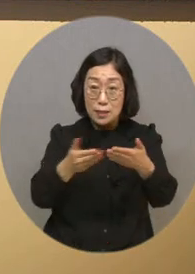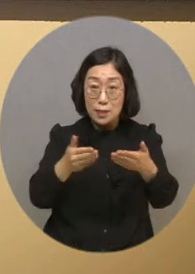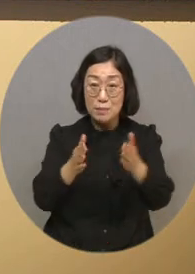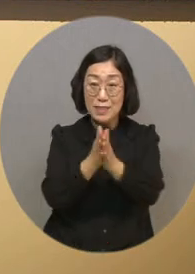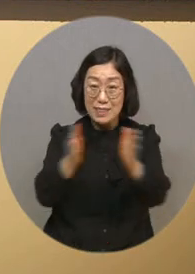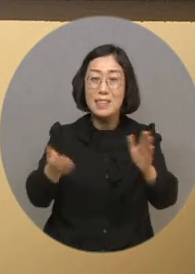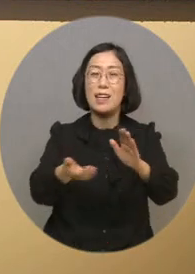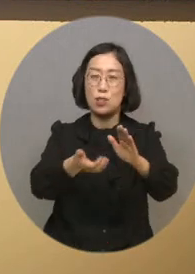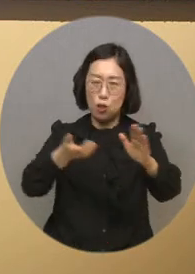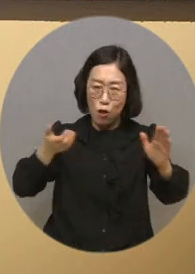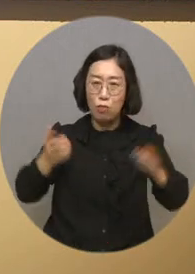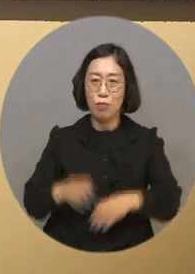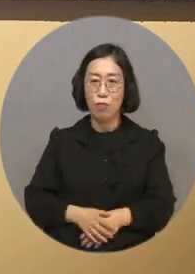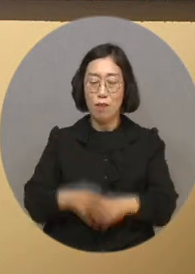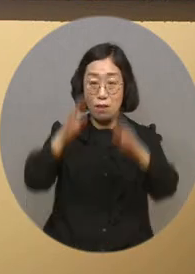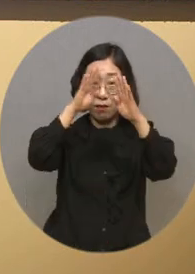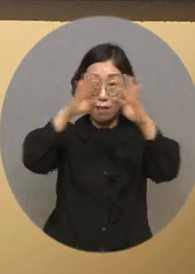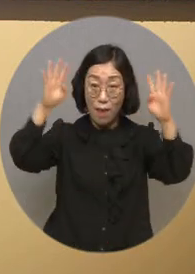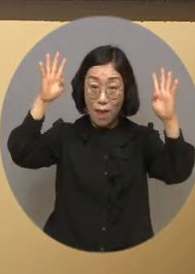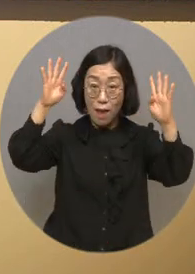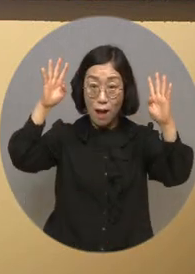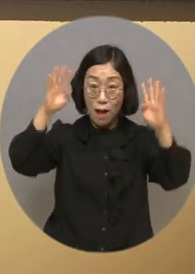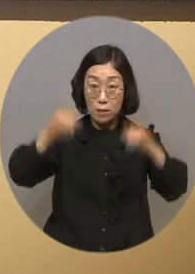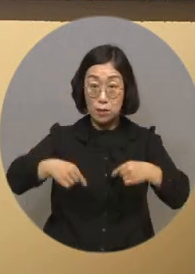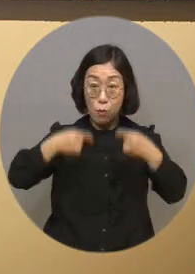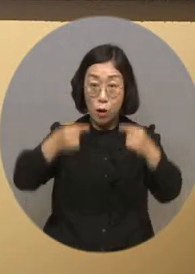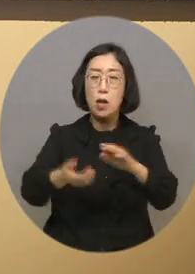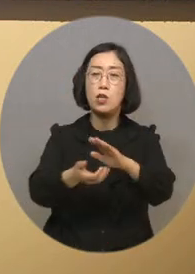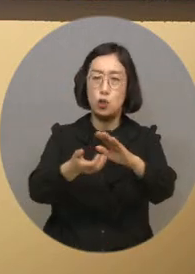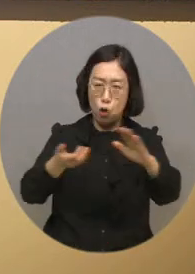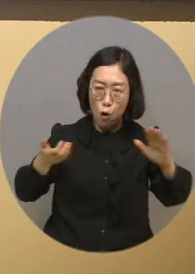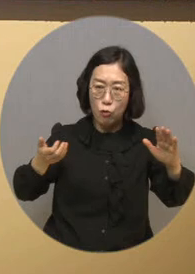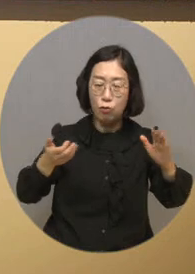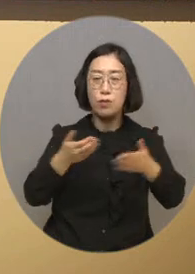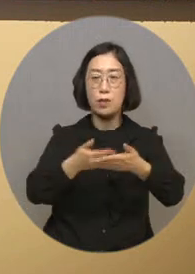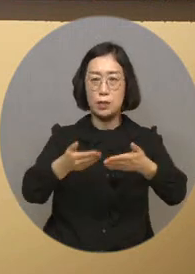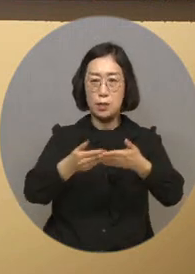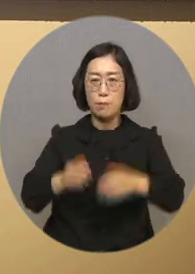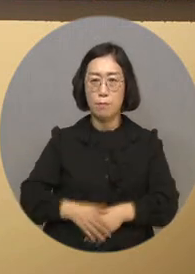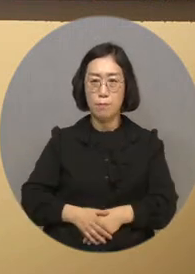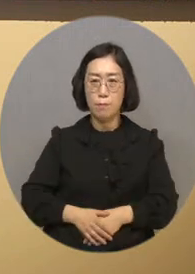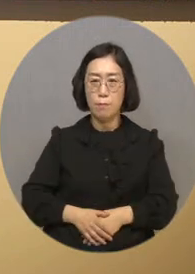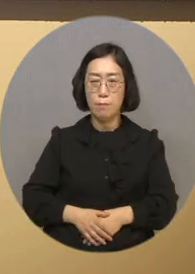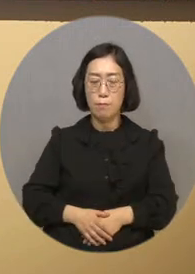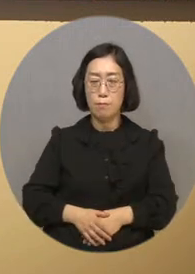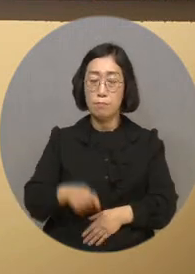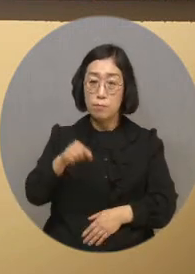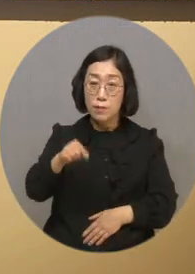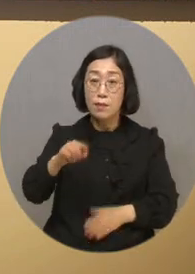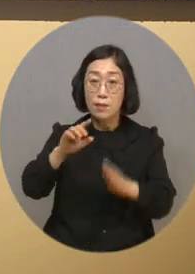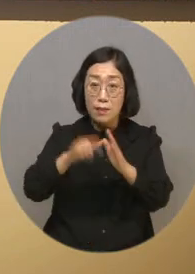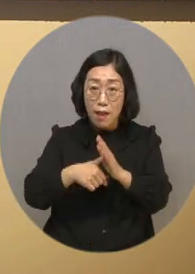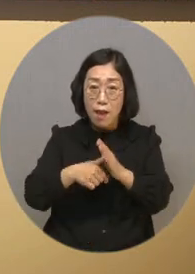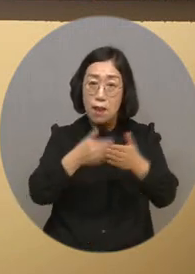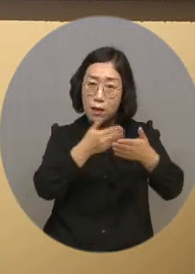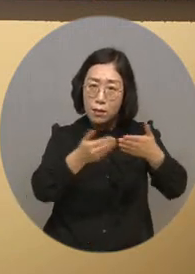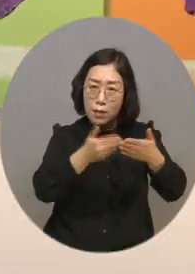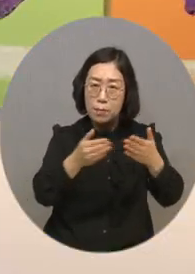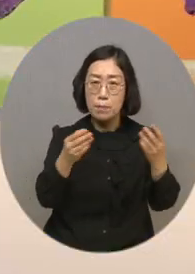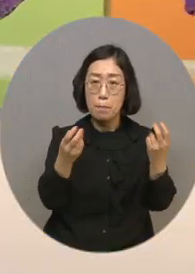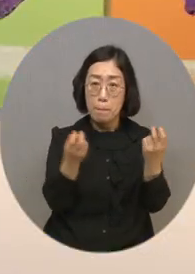본격적으로 시작하기 전, 대학을 들어가기 전에 그렸던 작품인데 우연찮게도 그때의 어떤 내용과